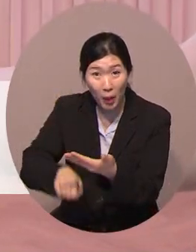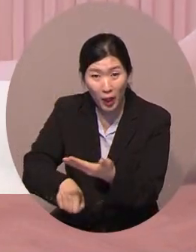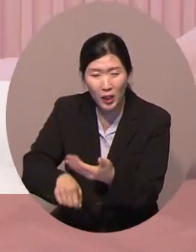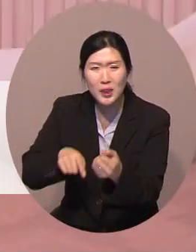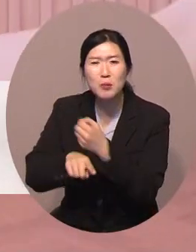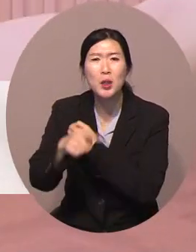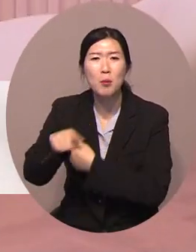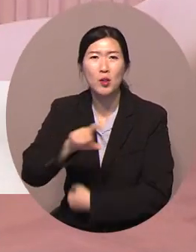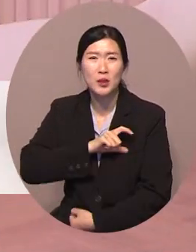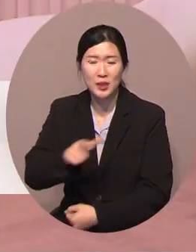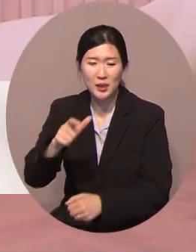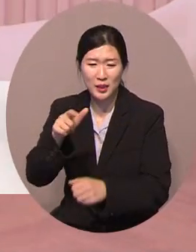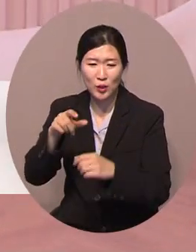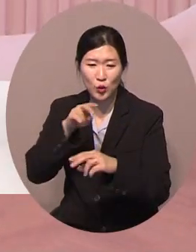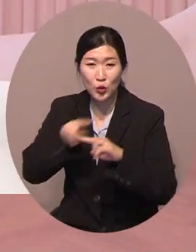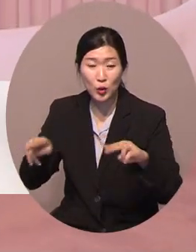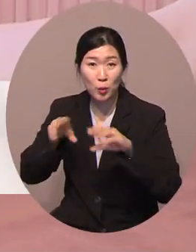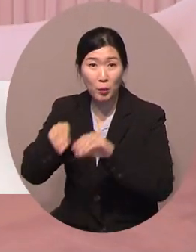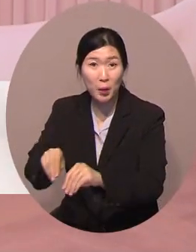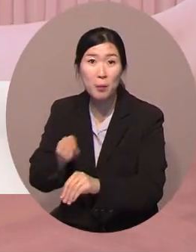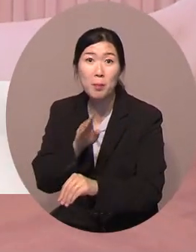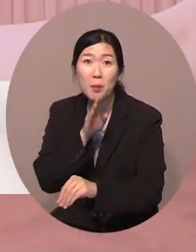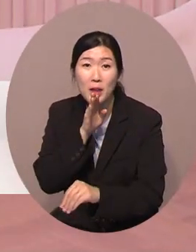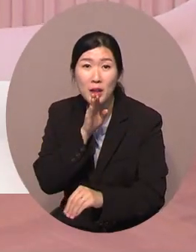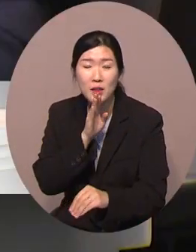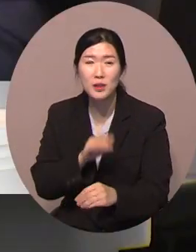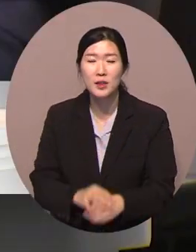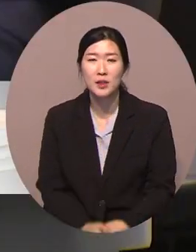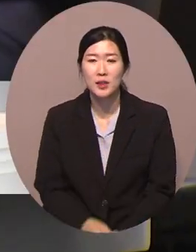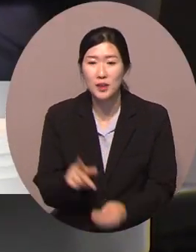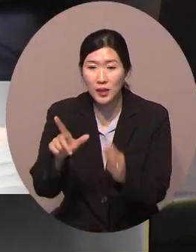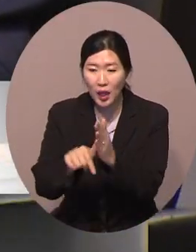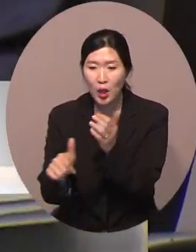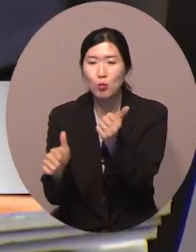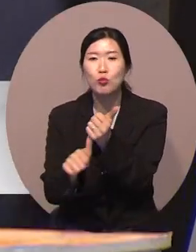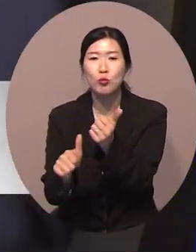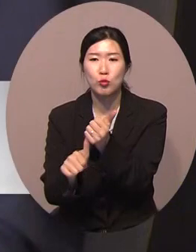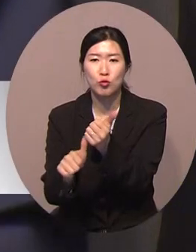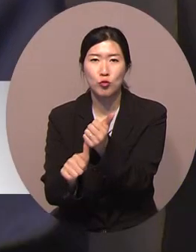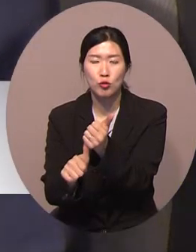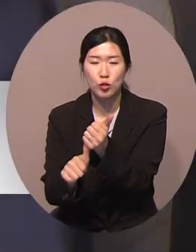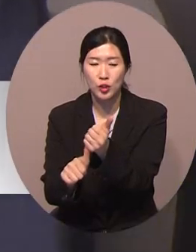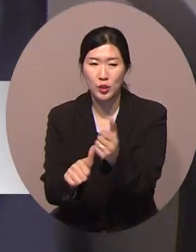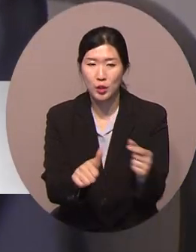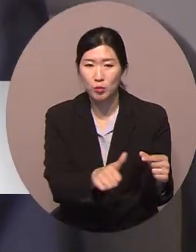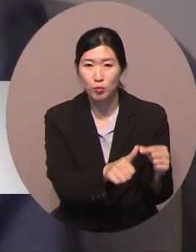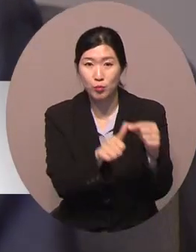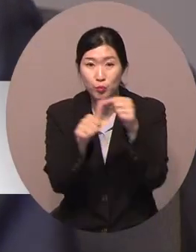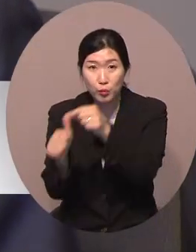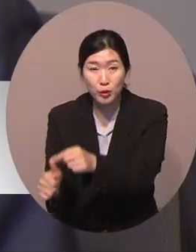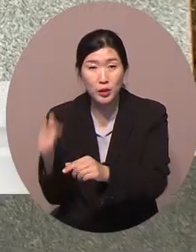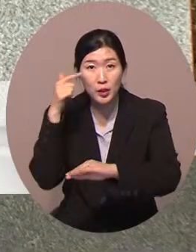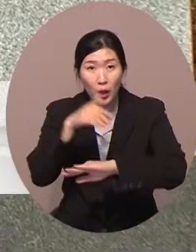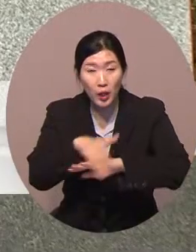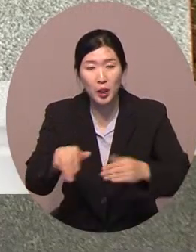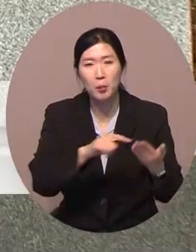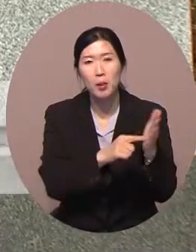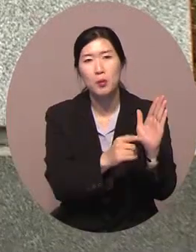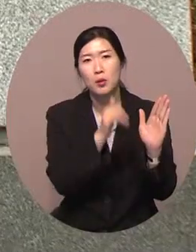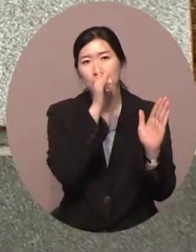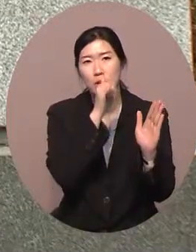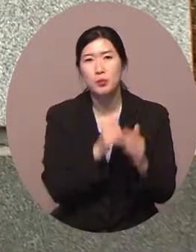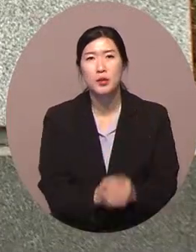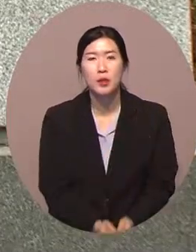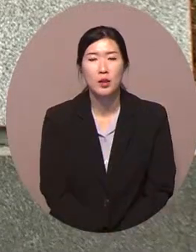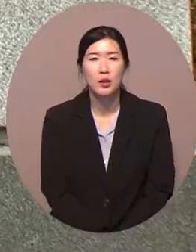무효형이 확정돼 권한대행 체제가 가동 죄자 중구를 자하는 인사를 중구 부구청장으로 임명하겠다고